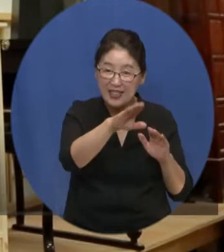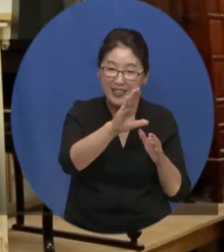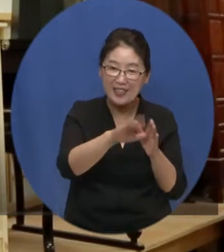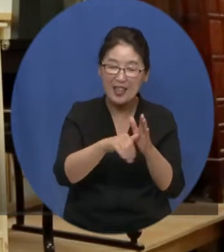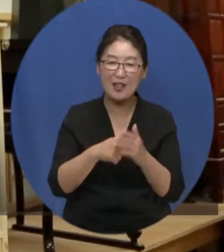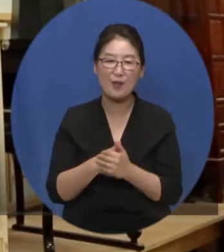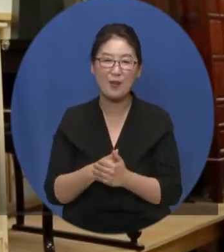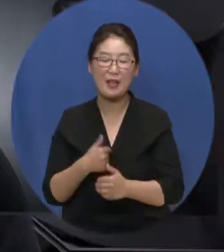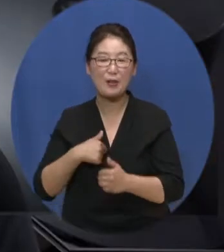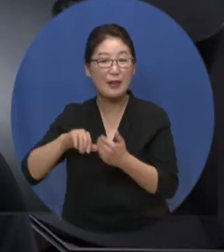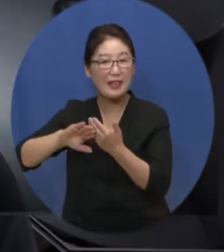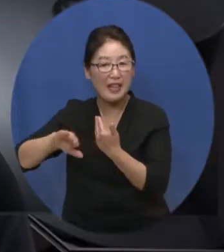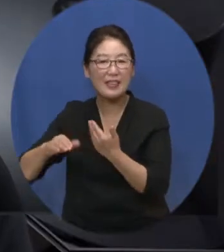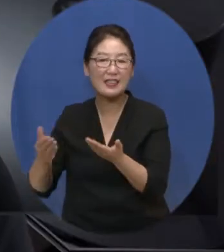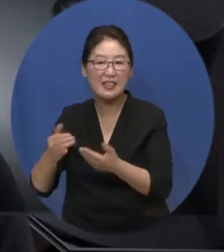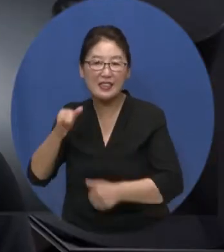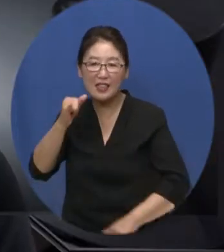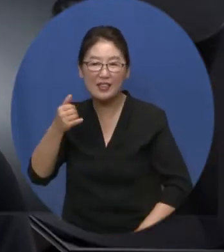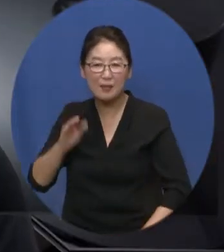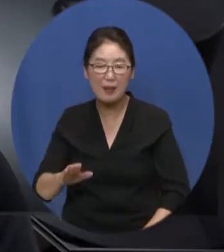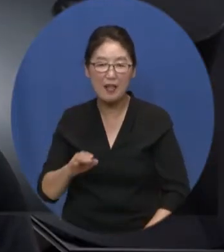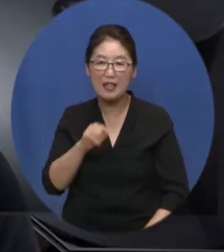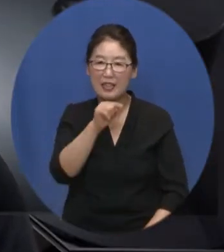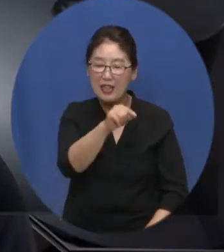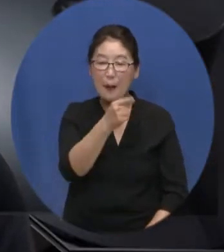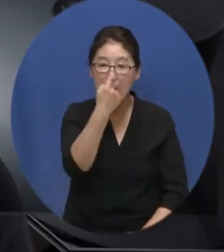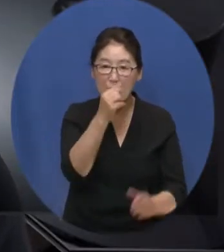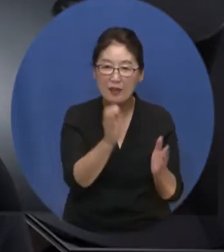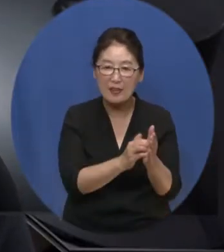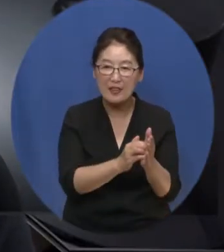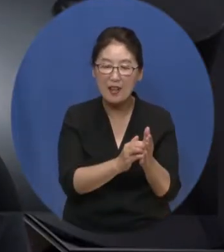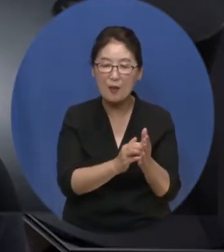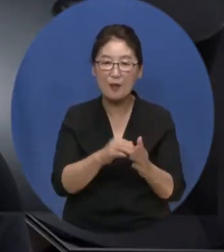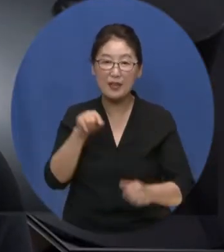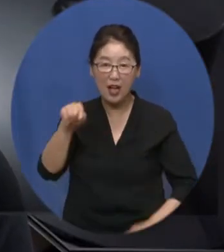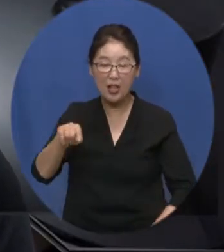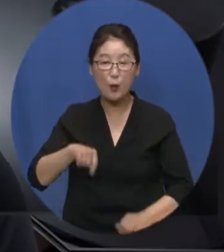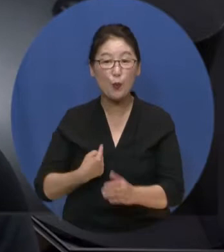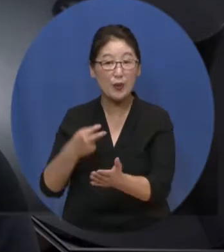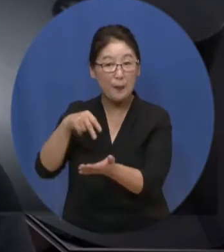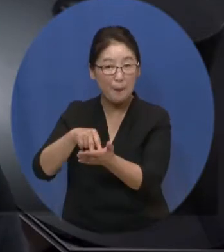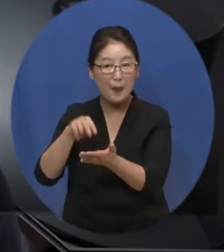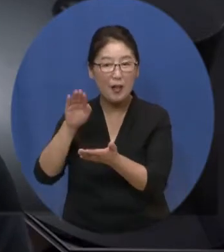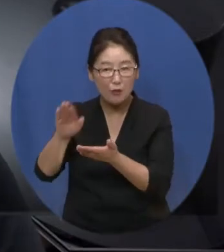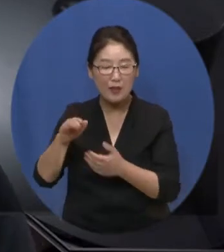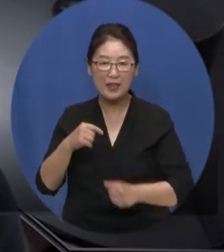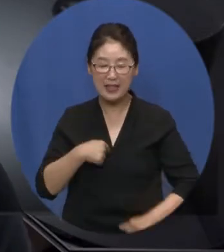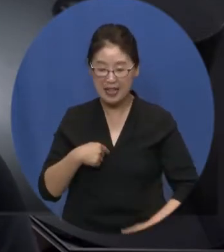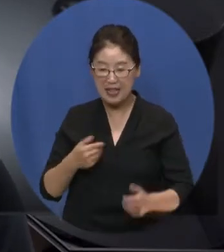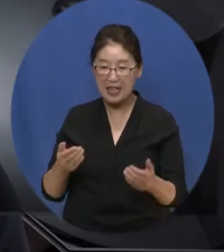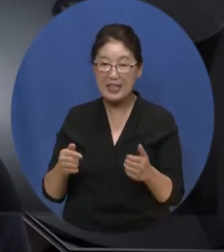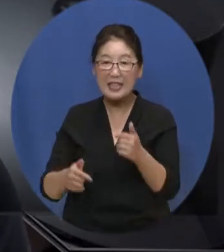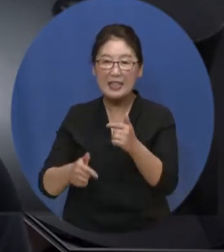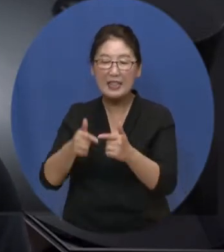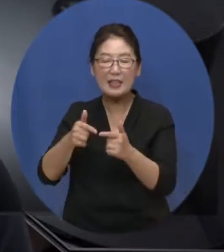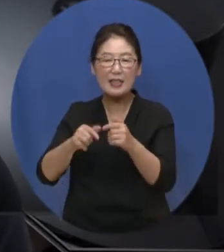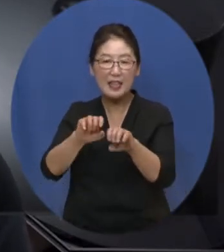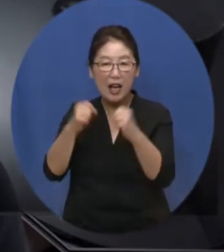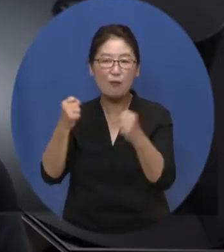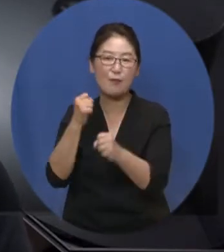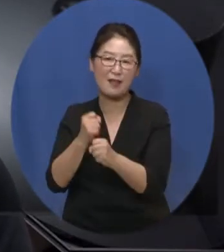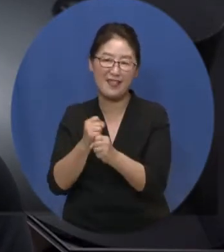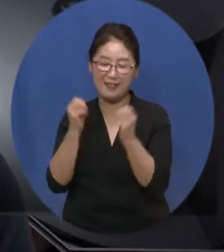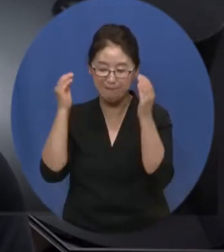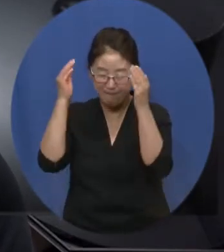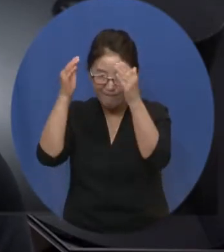그게 끝나고 나서는 다시 이제 제본 방에서만 전념을 하고 싶은 거죠 다른 데 눈 돌릴 틈도 없이 저는